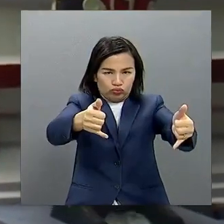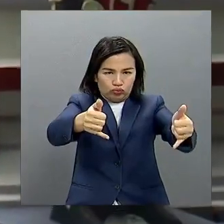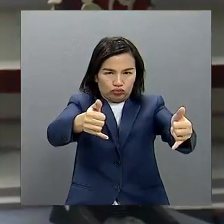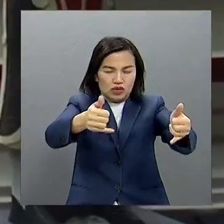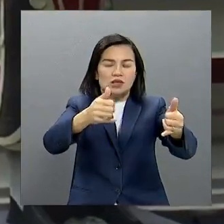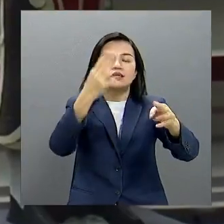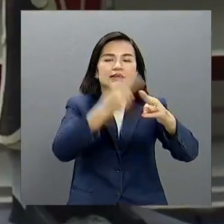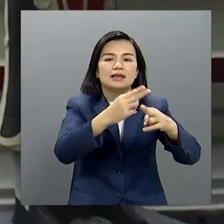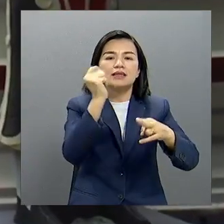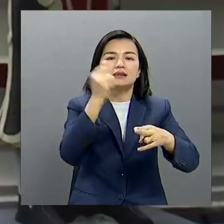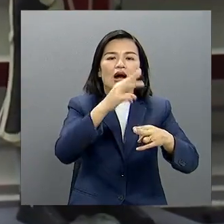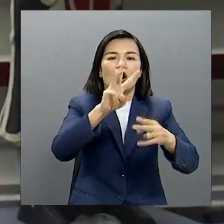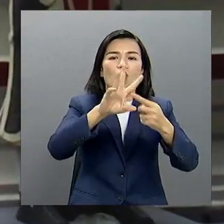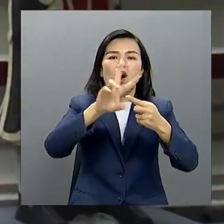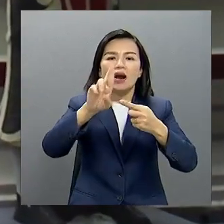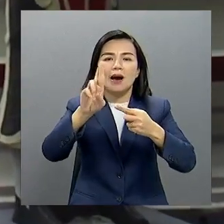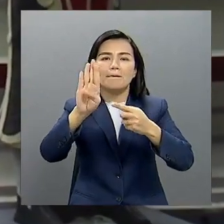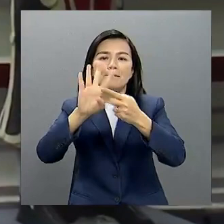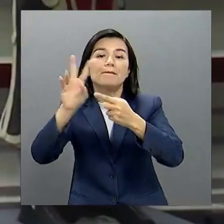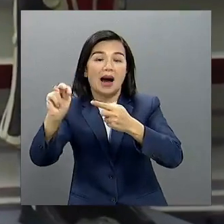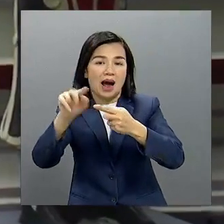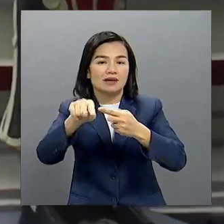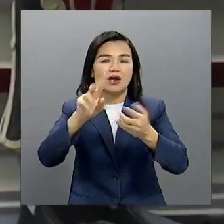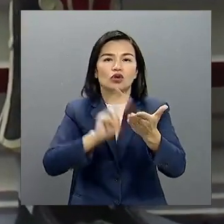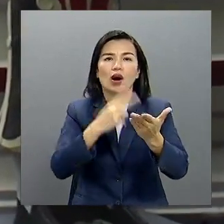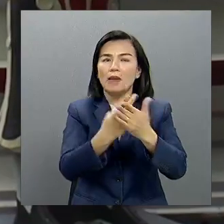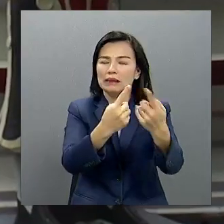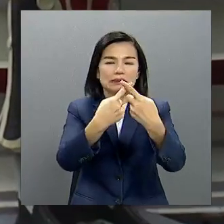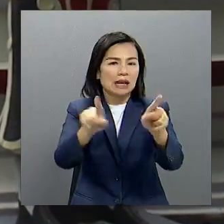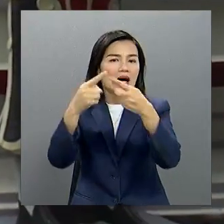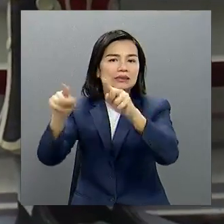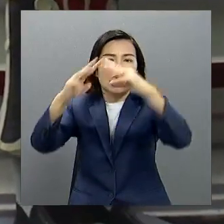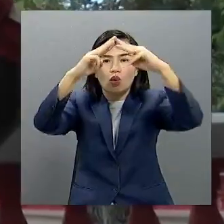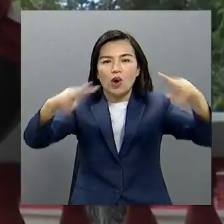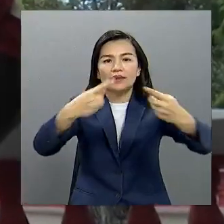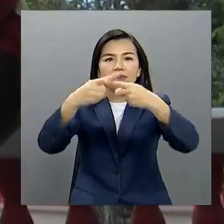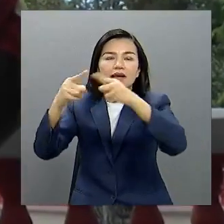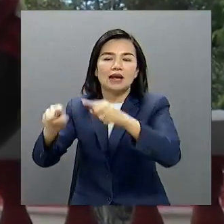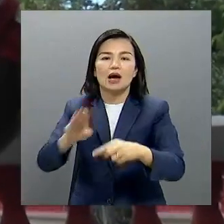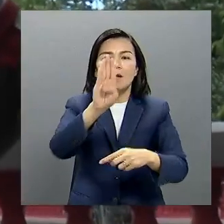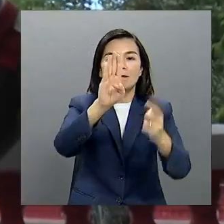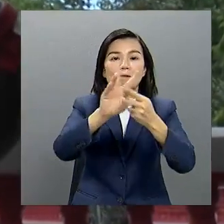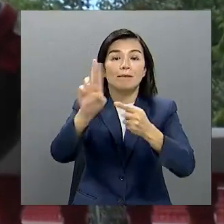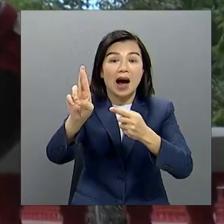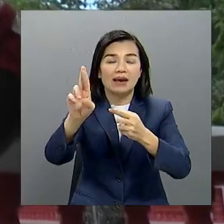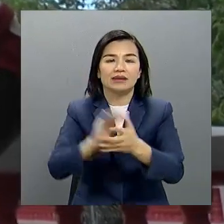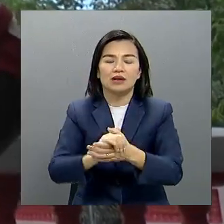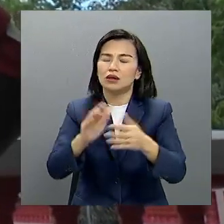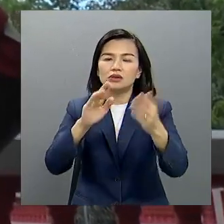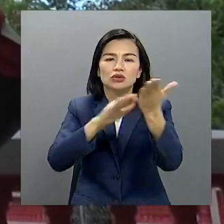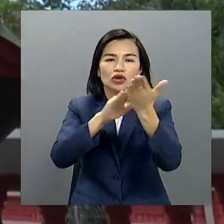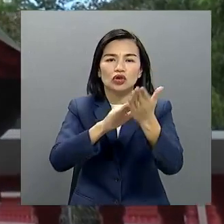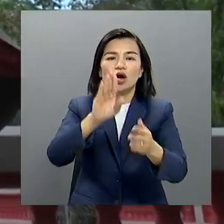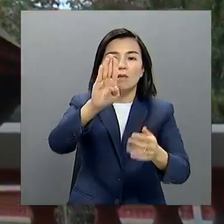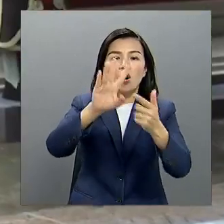นะครับซึ่งแต่ละวัดก็จะมีทวารบานที่แตกต่างกันไปคำว่าบานเนี่ยคุณผู้ชมครับมาจากภาษาบาลีนะครับภาษาบาลีเรียกว่าป